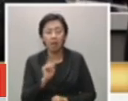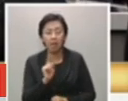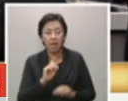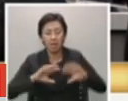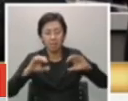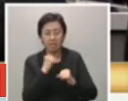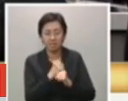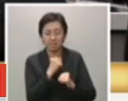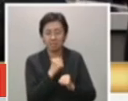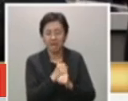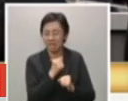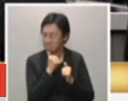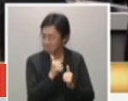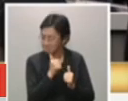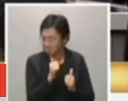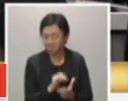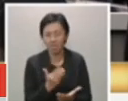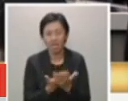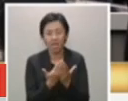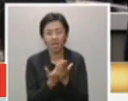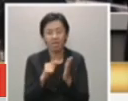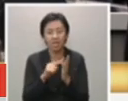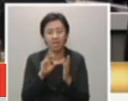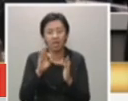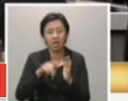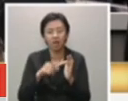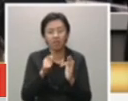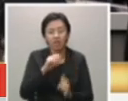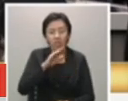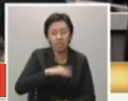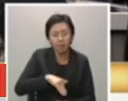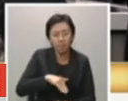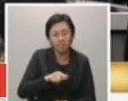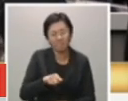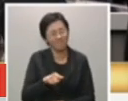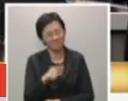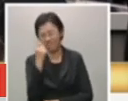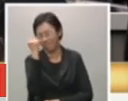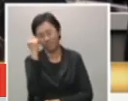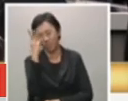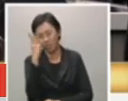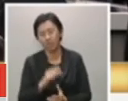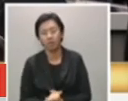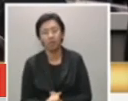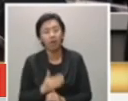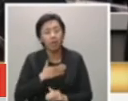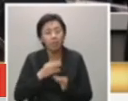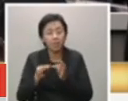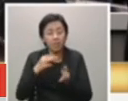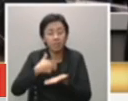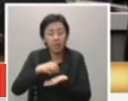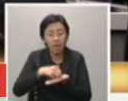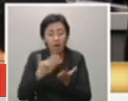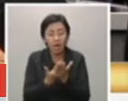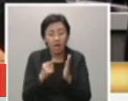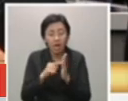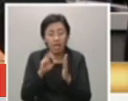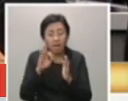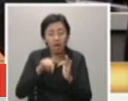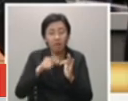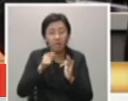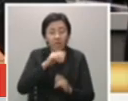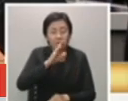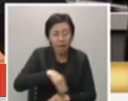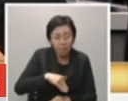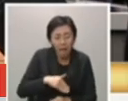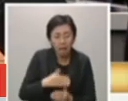าลอัตราเงินเฟ้อต่ำผมบอกท่านไม่เข้าใจเลยอย่างที่เขาได้พูดตอนต้นนะครับอัตราเงินเฟ้อต่ำไม่ใช่เรื่องพึงประสงค์ของระ